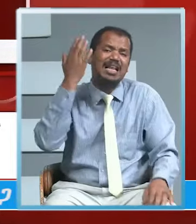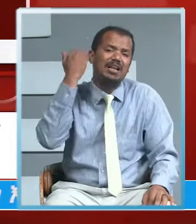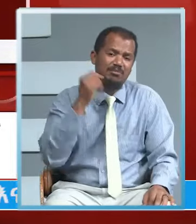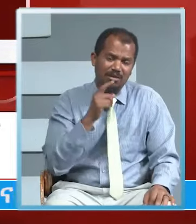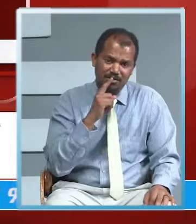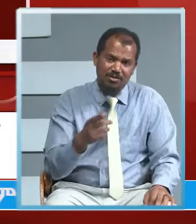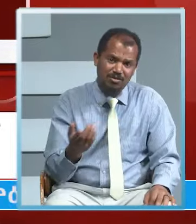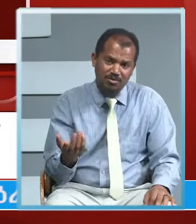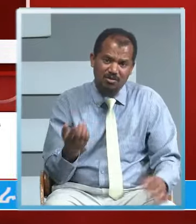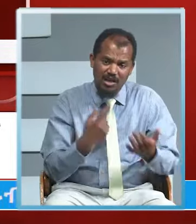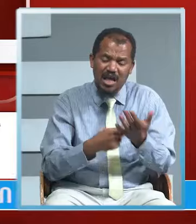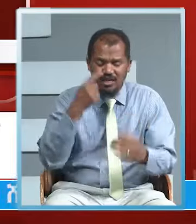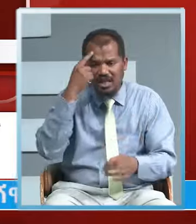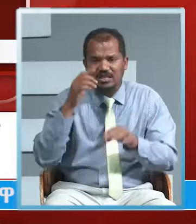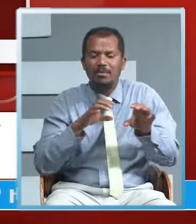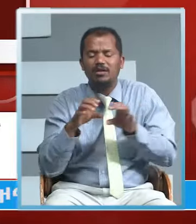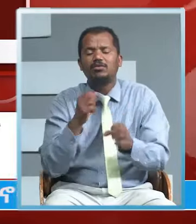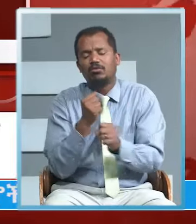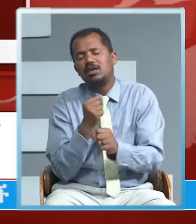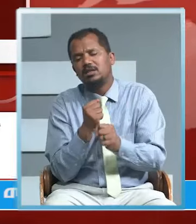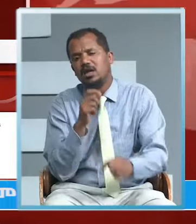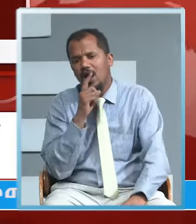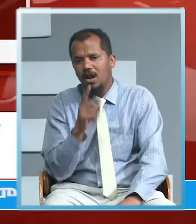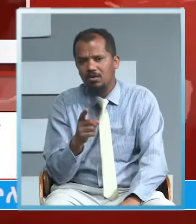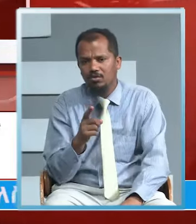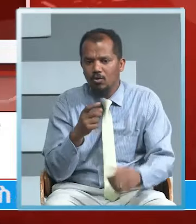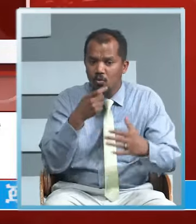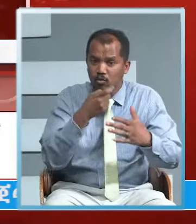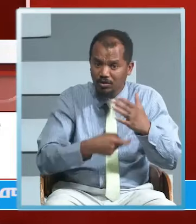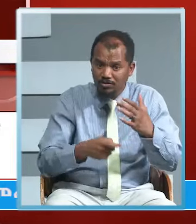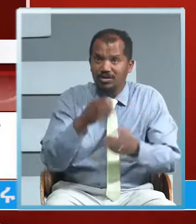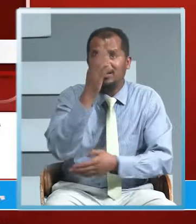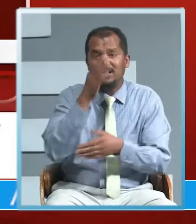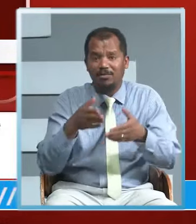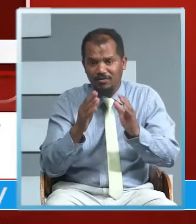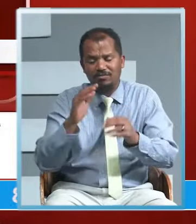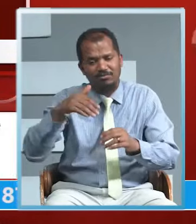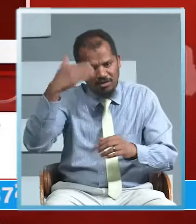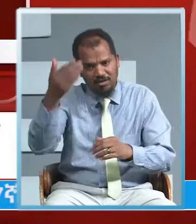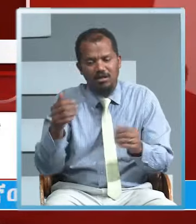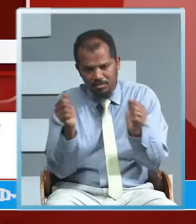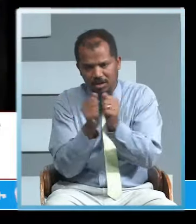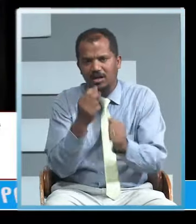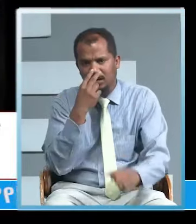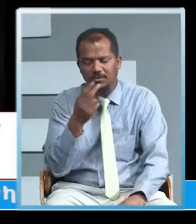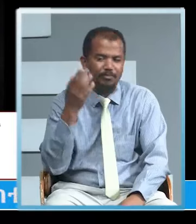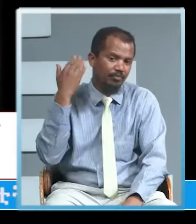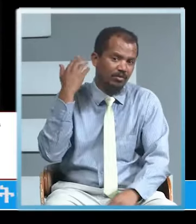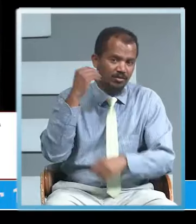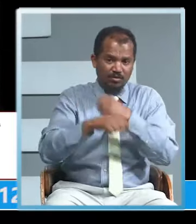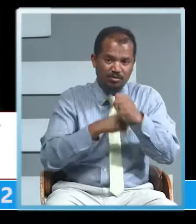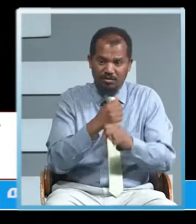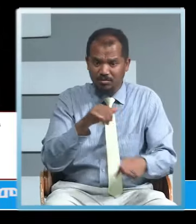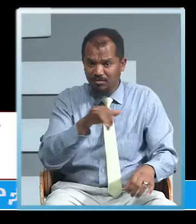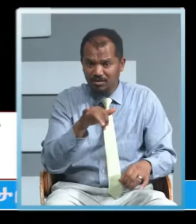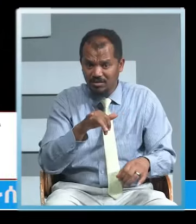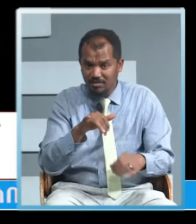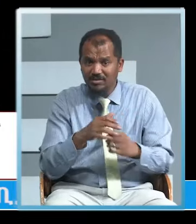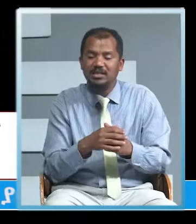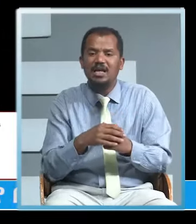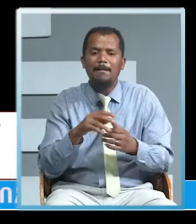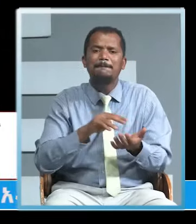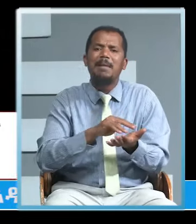መንግስት ይህን ታሳቢ አድርጎ እየሰራን ነው። ውጤቱን እንግዲህ እንደ እግዚአብሔር ፍቃድ ደግሞ በቀጣይ በጋራ ነው የምናየው። ባለፈው ዓመት በተመሳሳይ